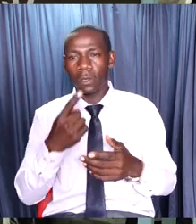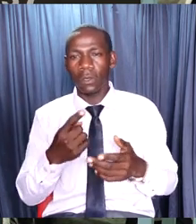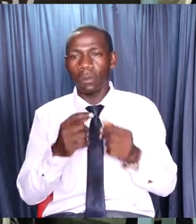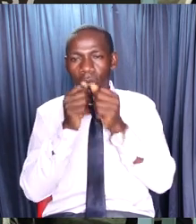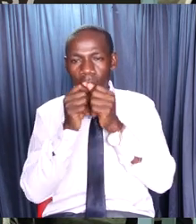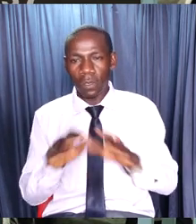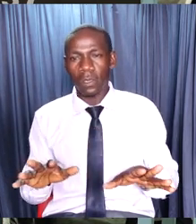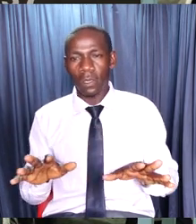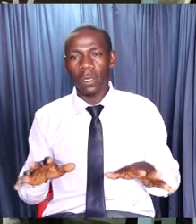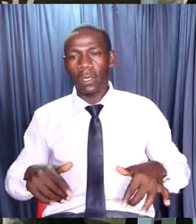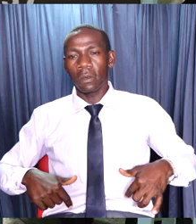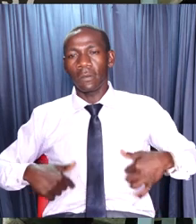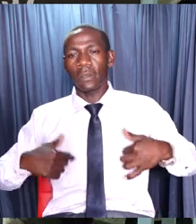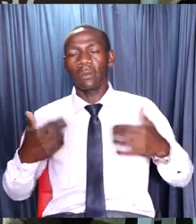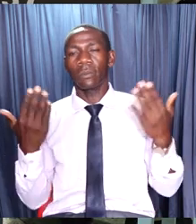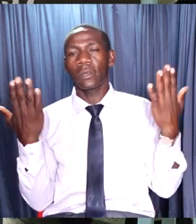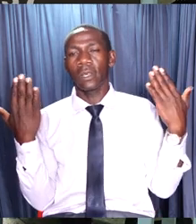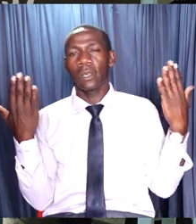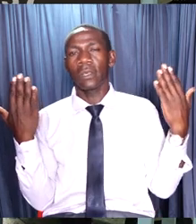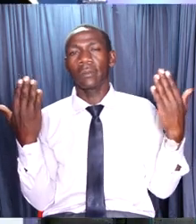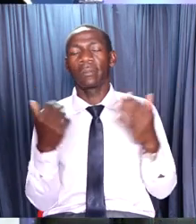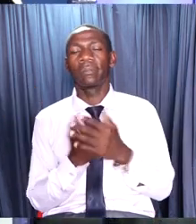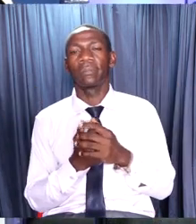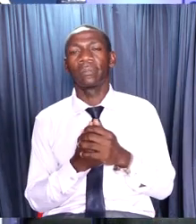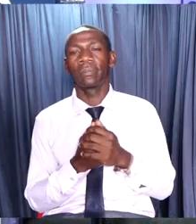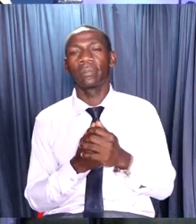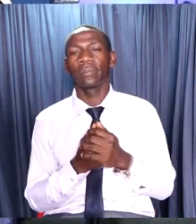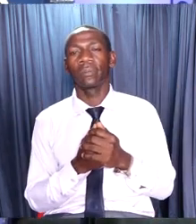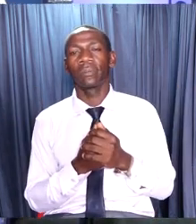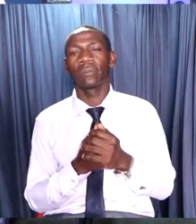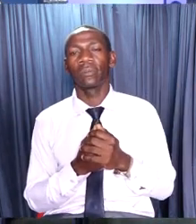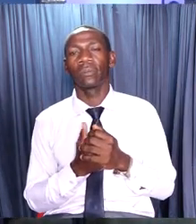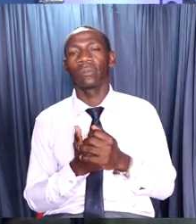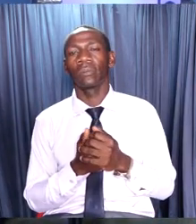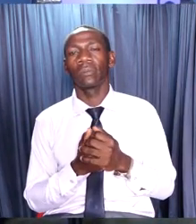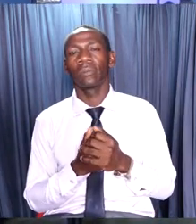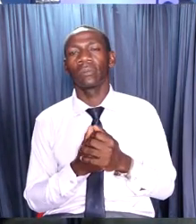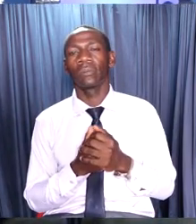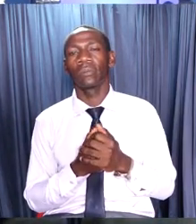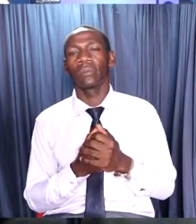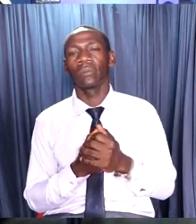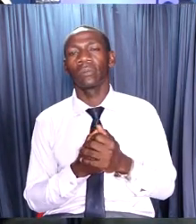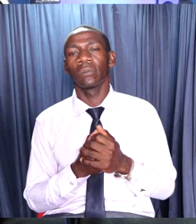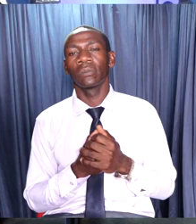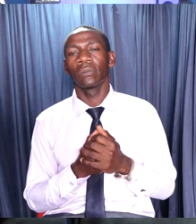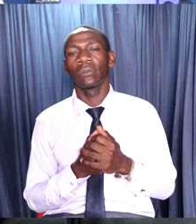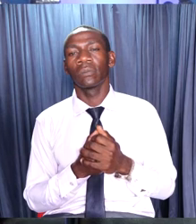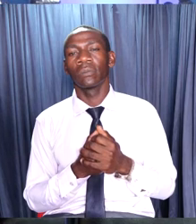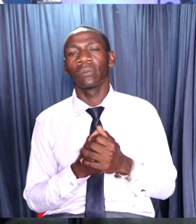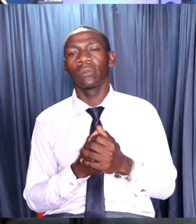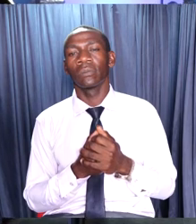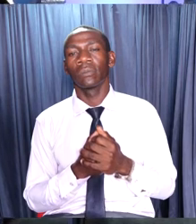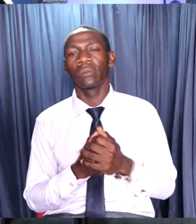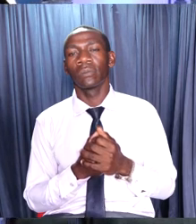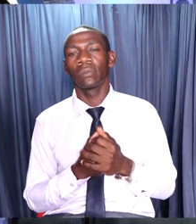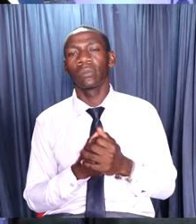Naam, uzima hata milele. Behold, how good and how pleasant it is for brethren to